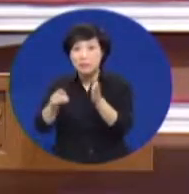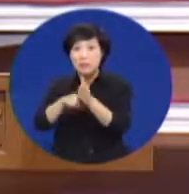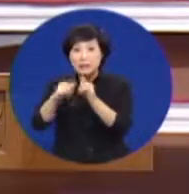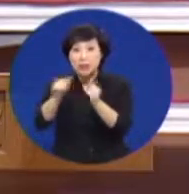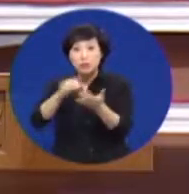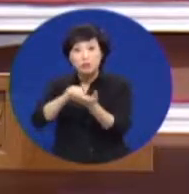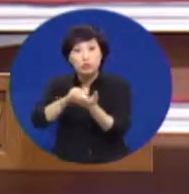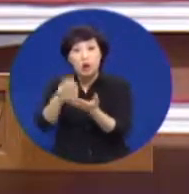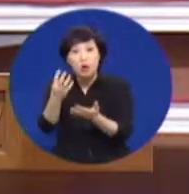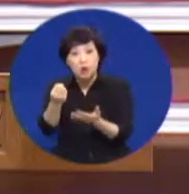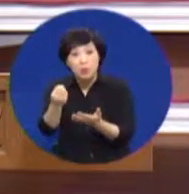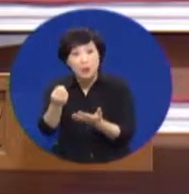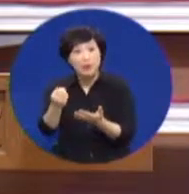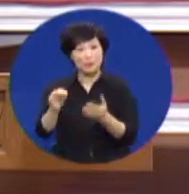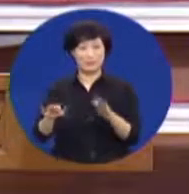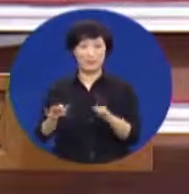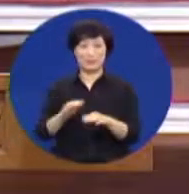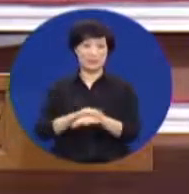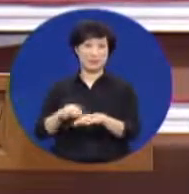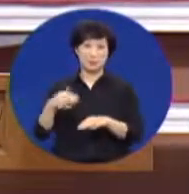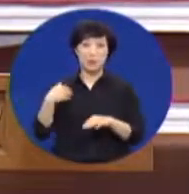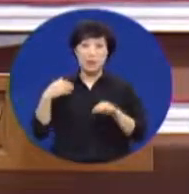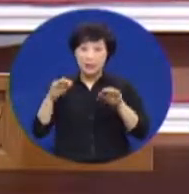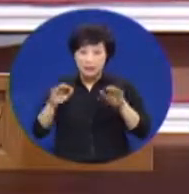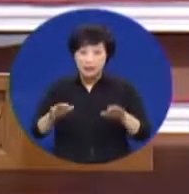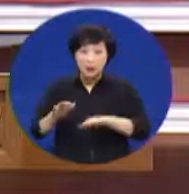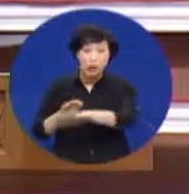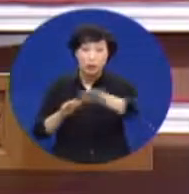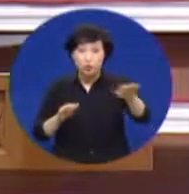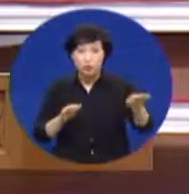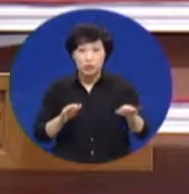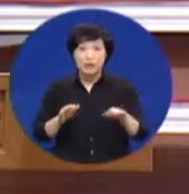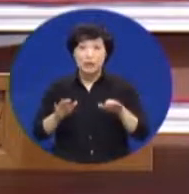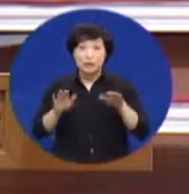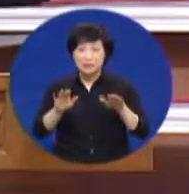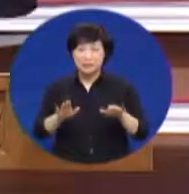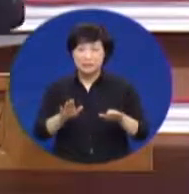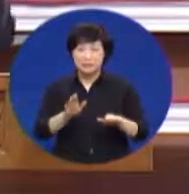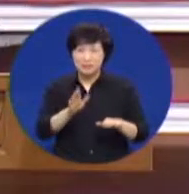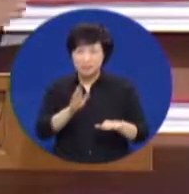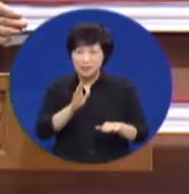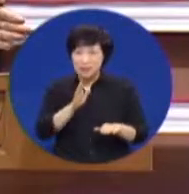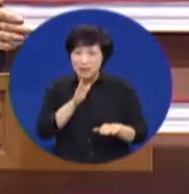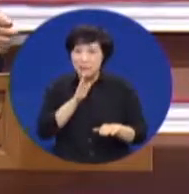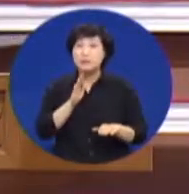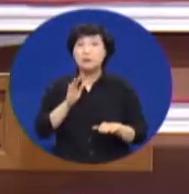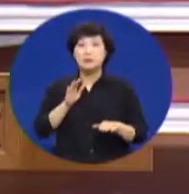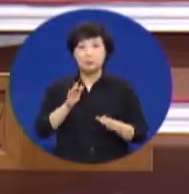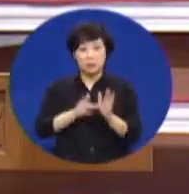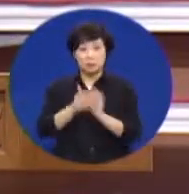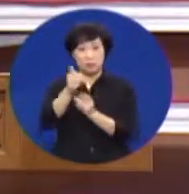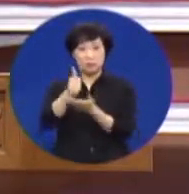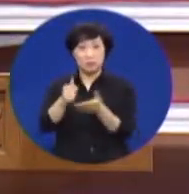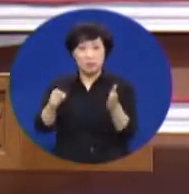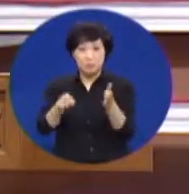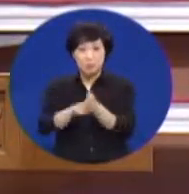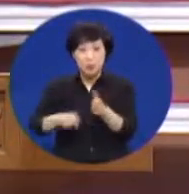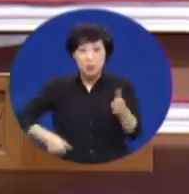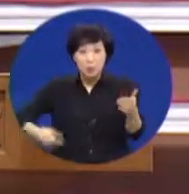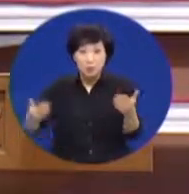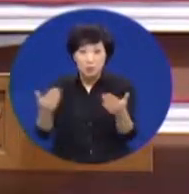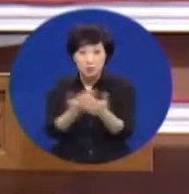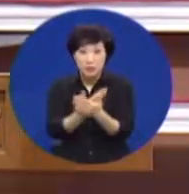사람이 얼마나 되는지 모르지만, 우리가 참으로 진짜 예수 믿고